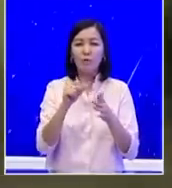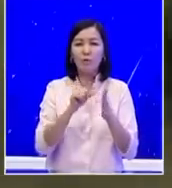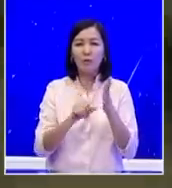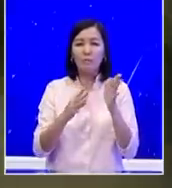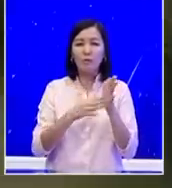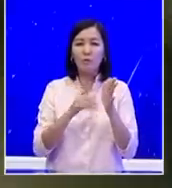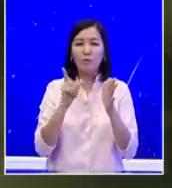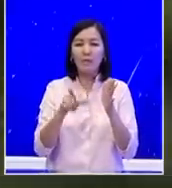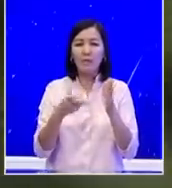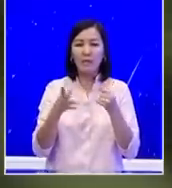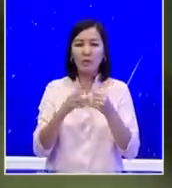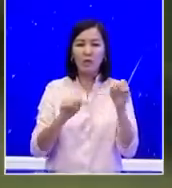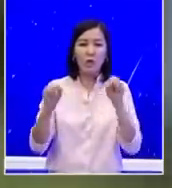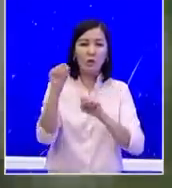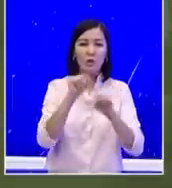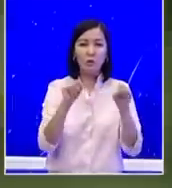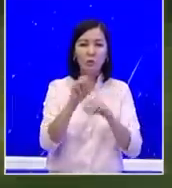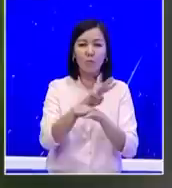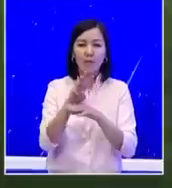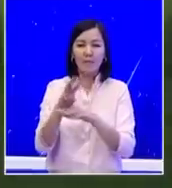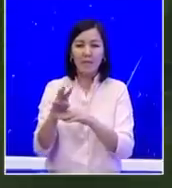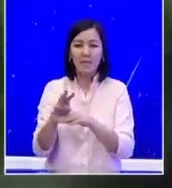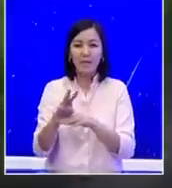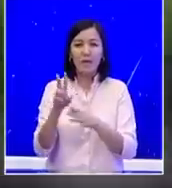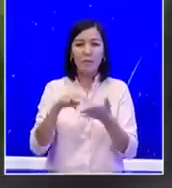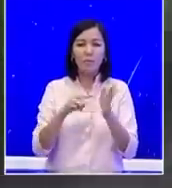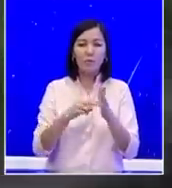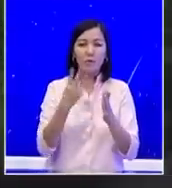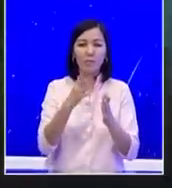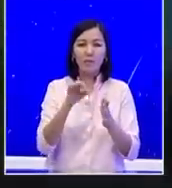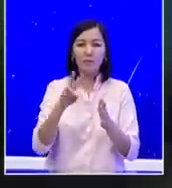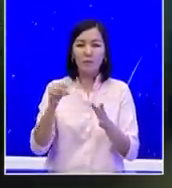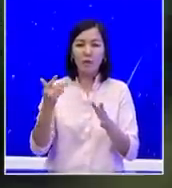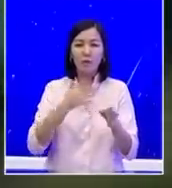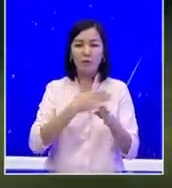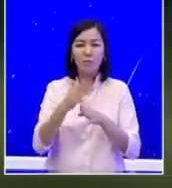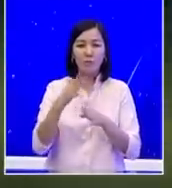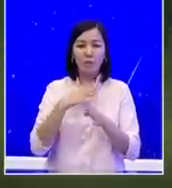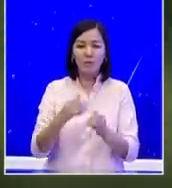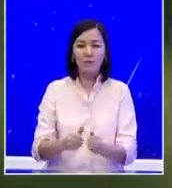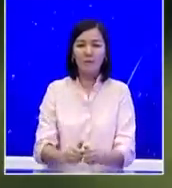гектар аумақ дезинфекцияланды. Бұл жұмысқа жергілікті бюджеттен 5 миллион теңге бөлінген.